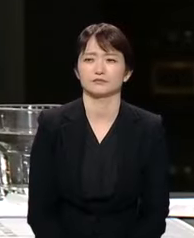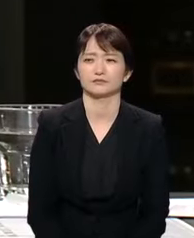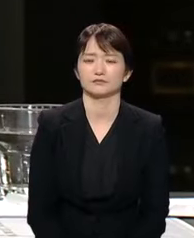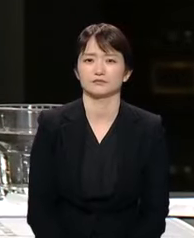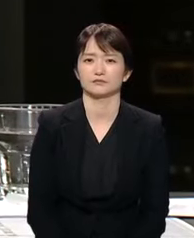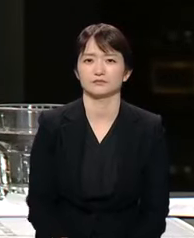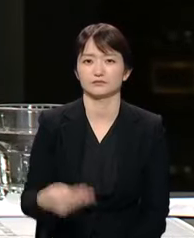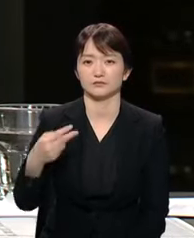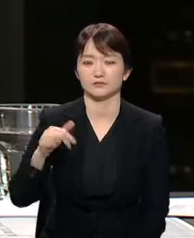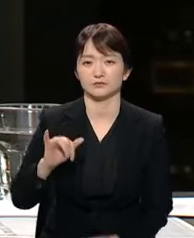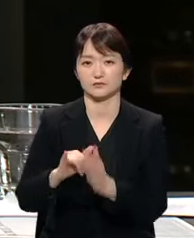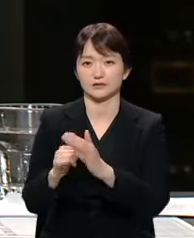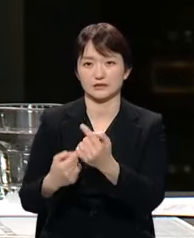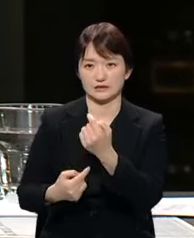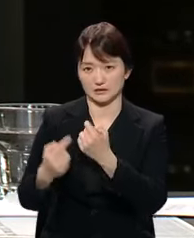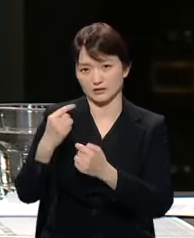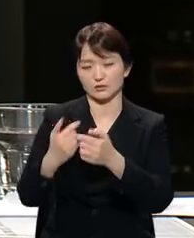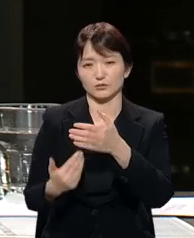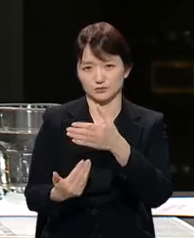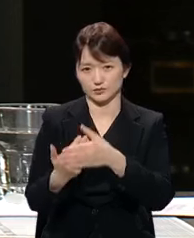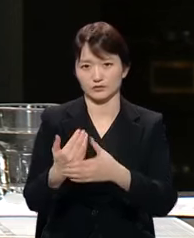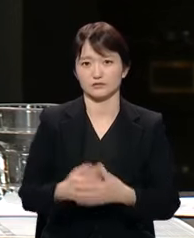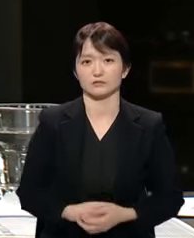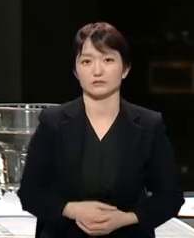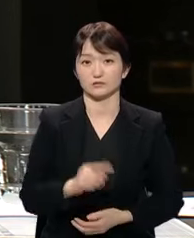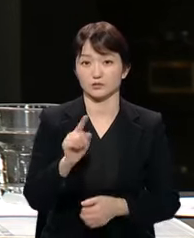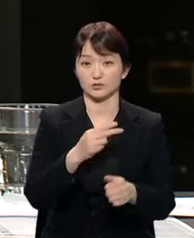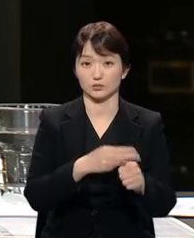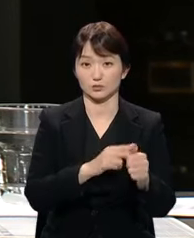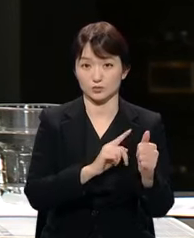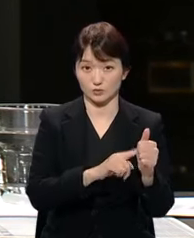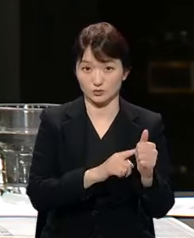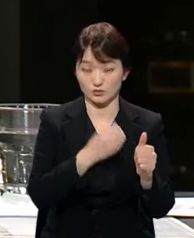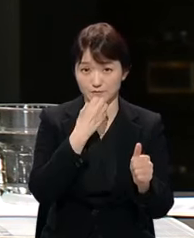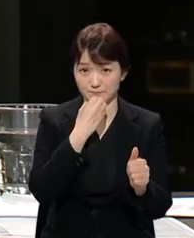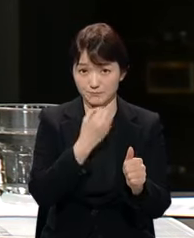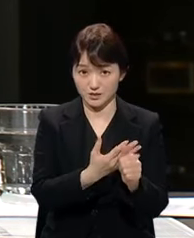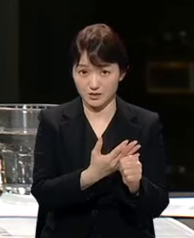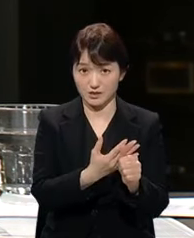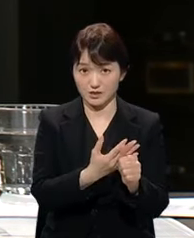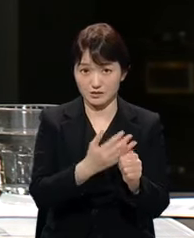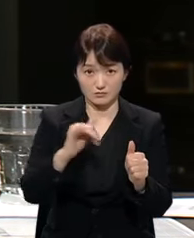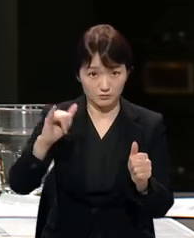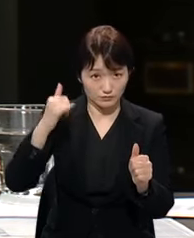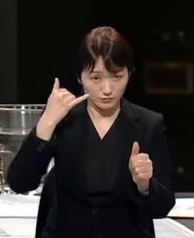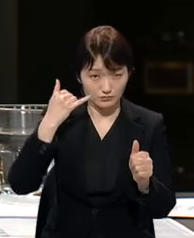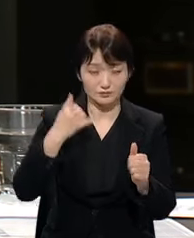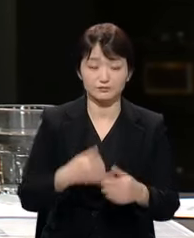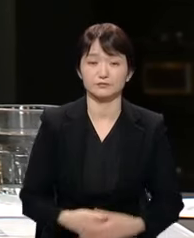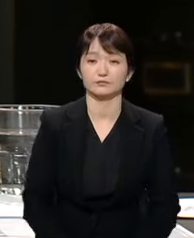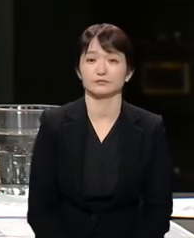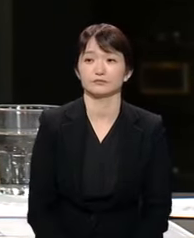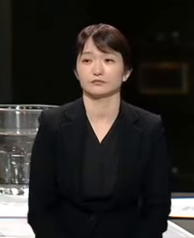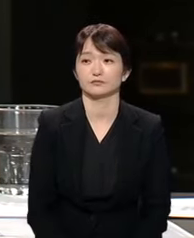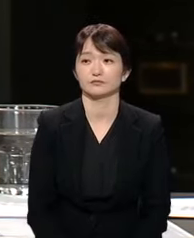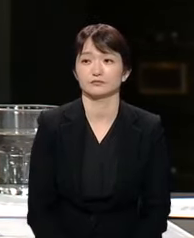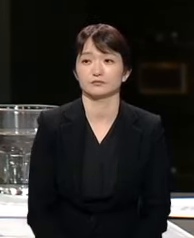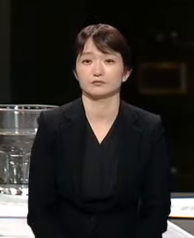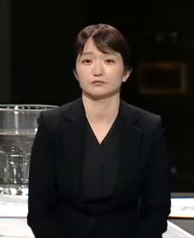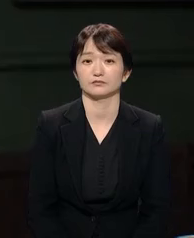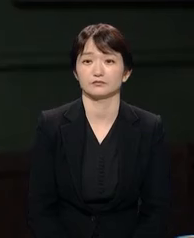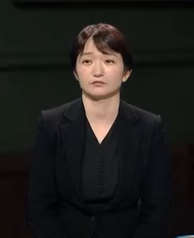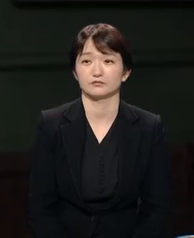사망 가족분께서 제보해 주신 사건인데 한 교사를 고발한다면서 연락을 주셨습니다. 네, 일단